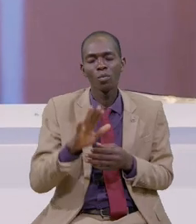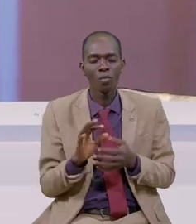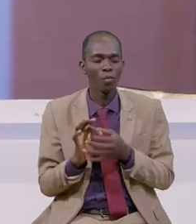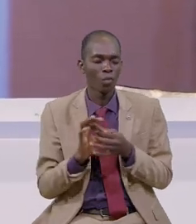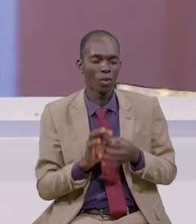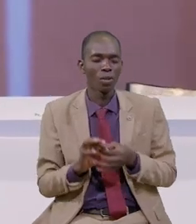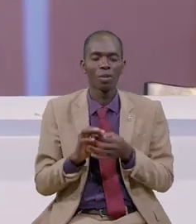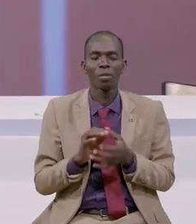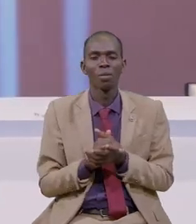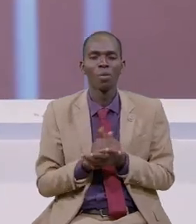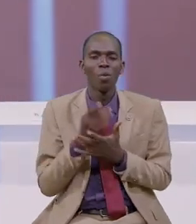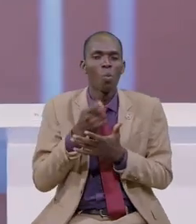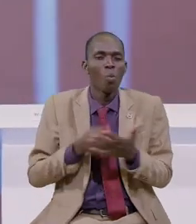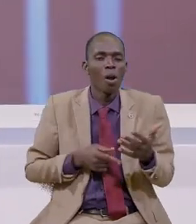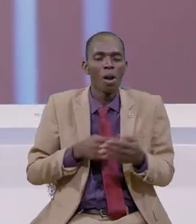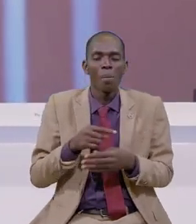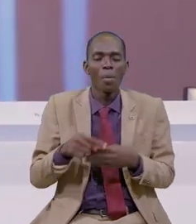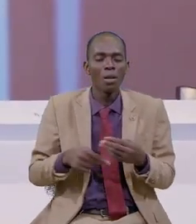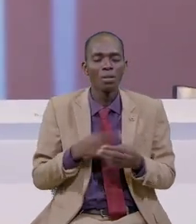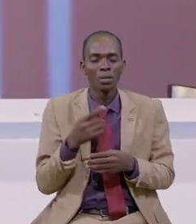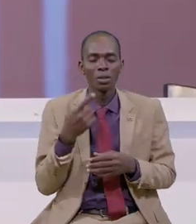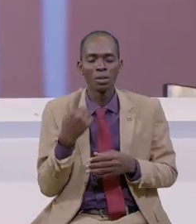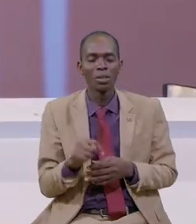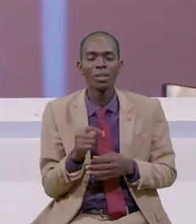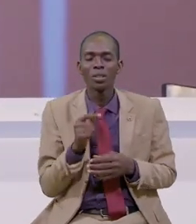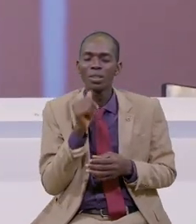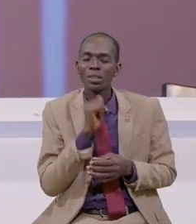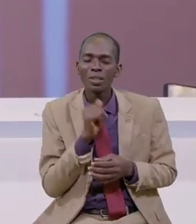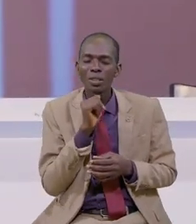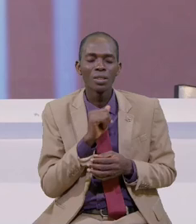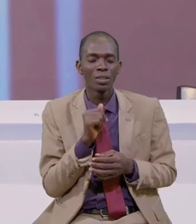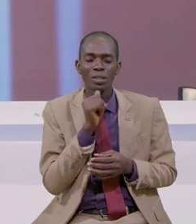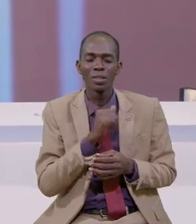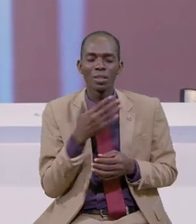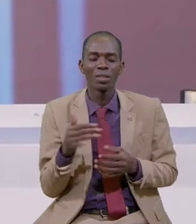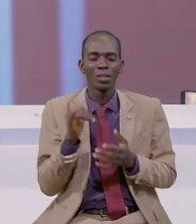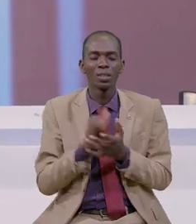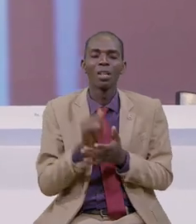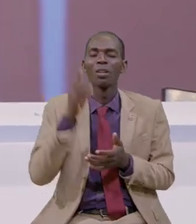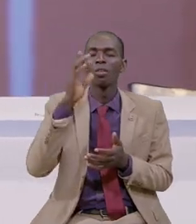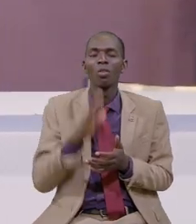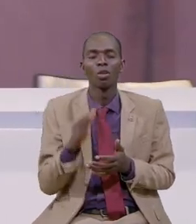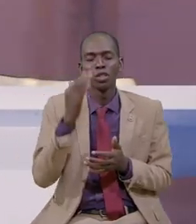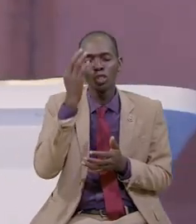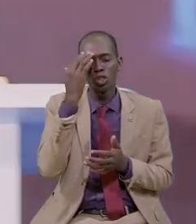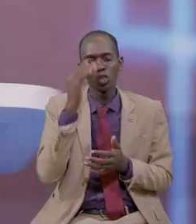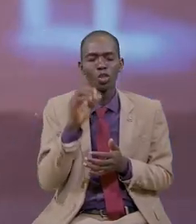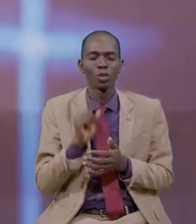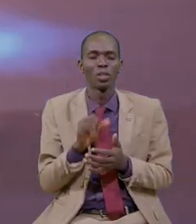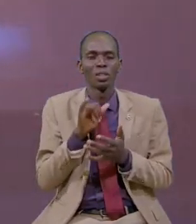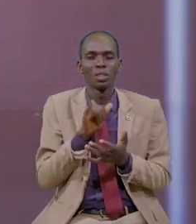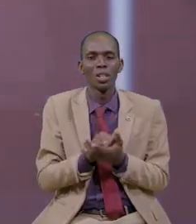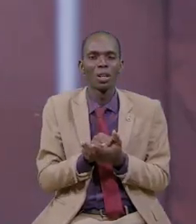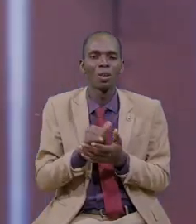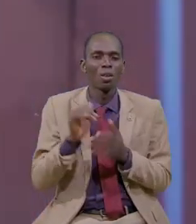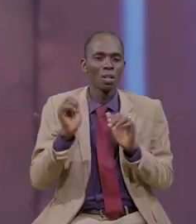privé et les péchés secrets, les choses secrètes que Dieu connaît,